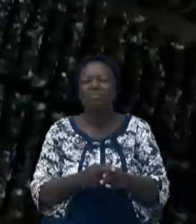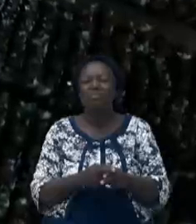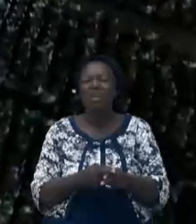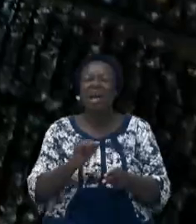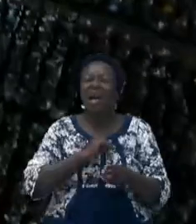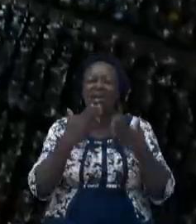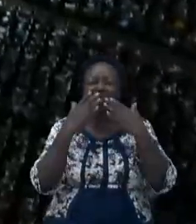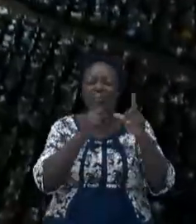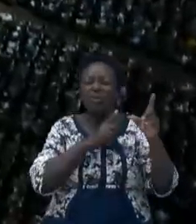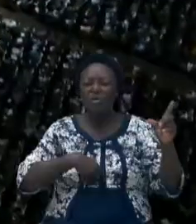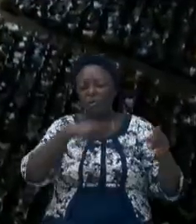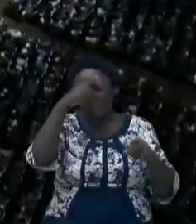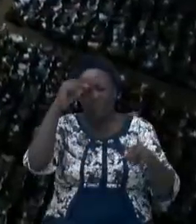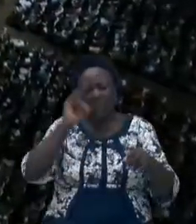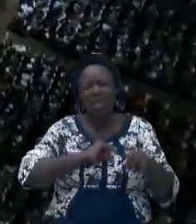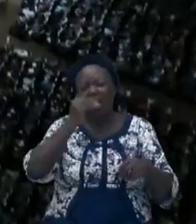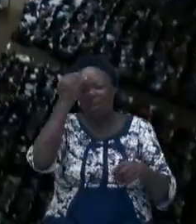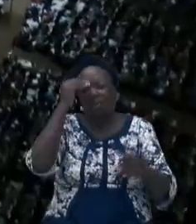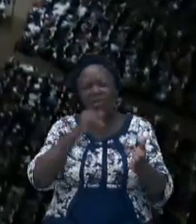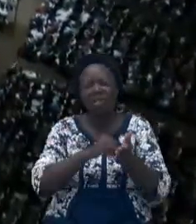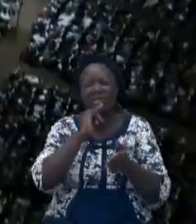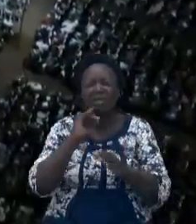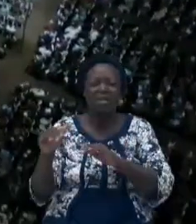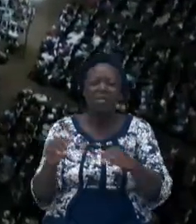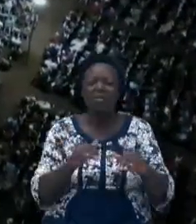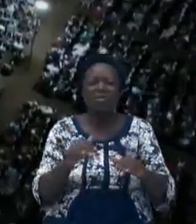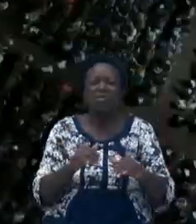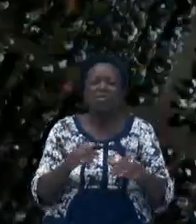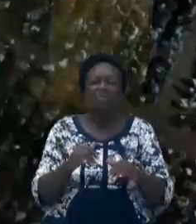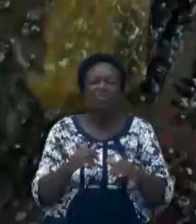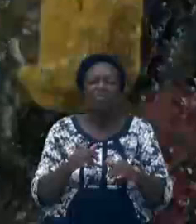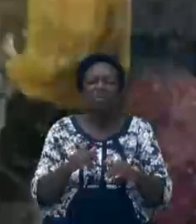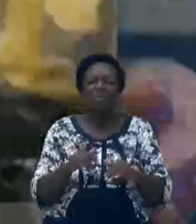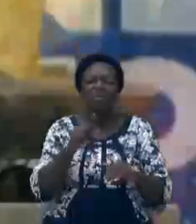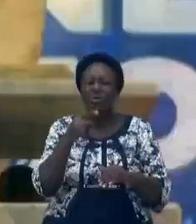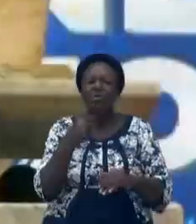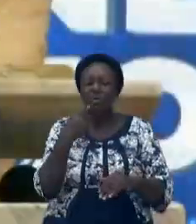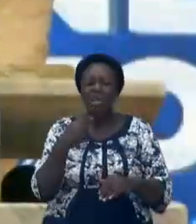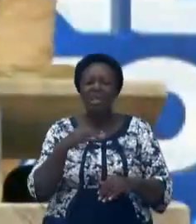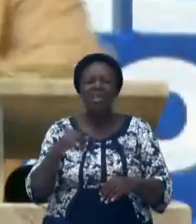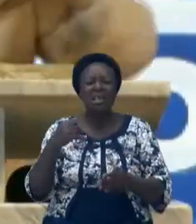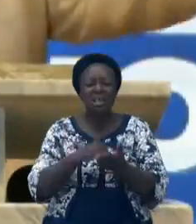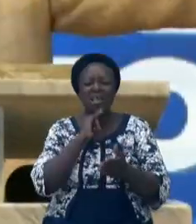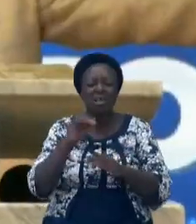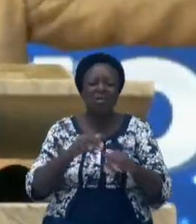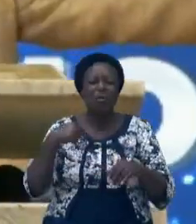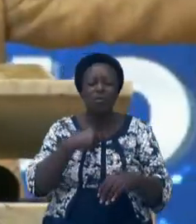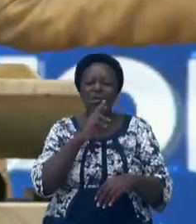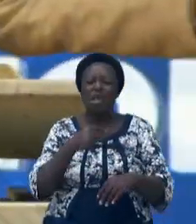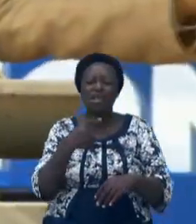au nom de jésus ne te remercie d'ailleurs pour les ossements ses pairs